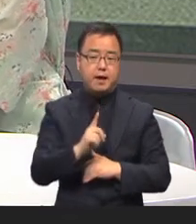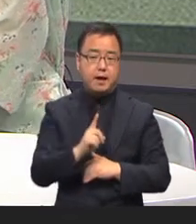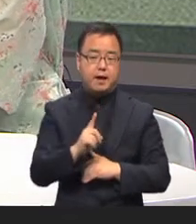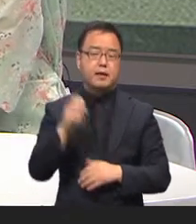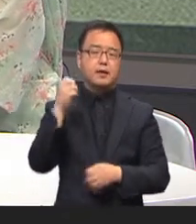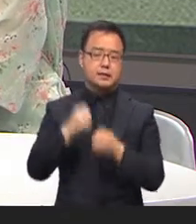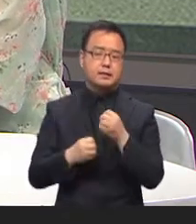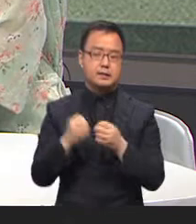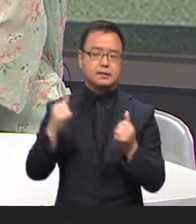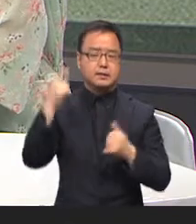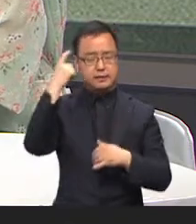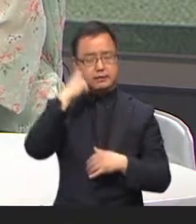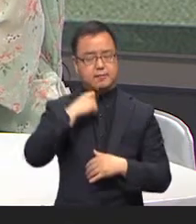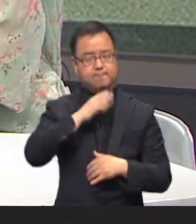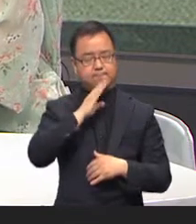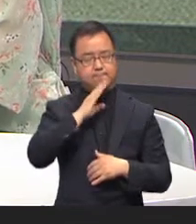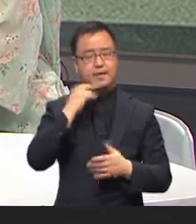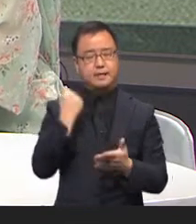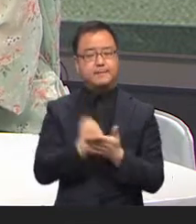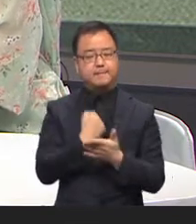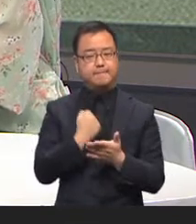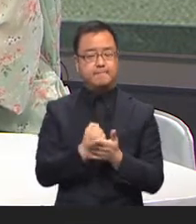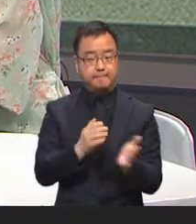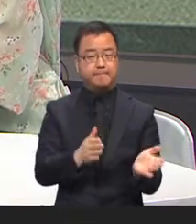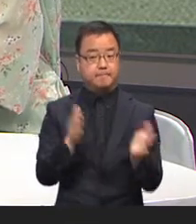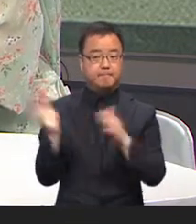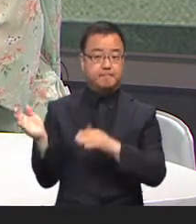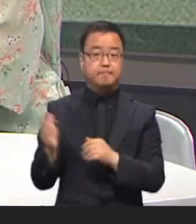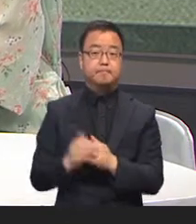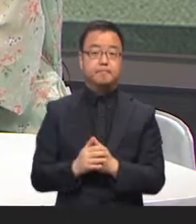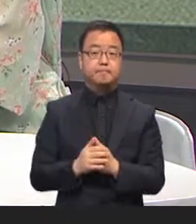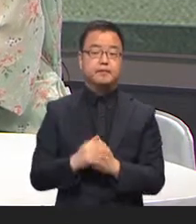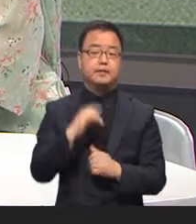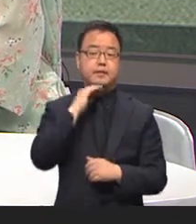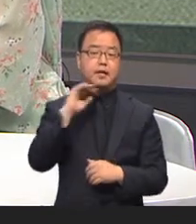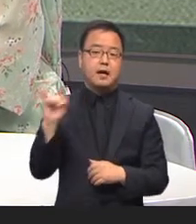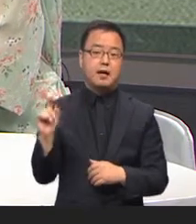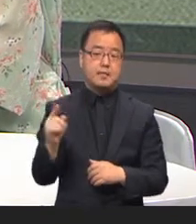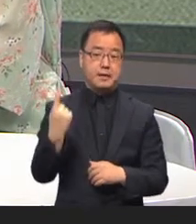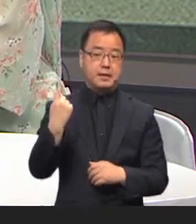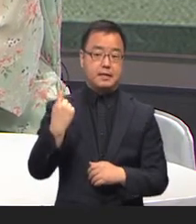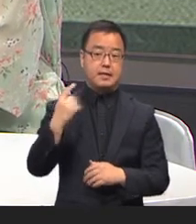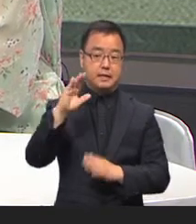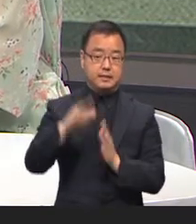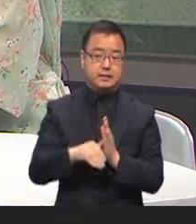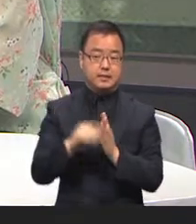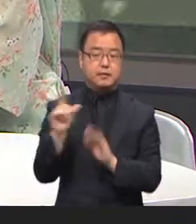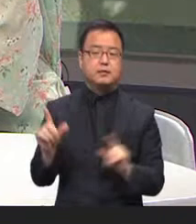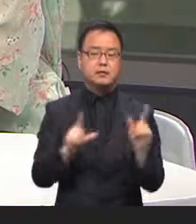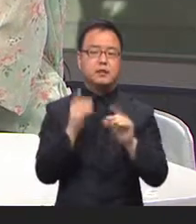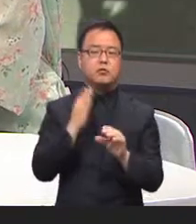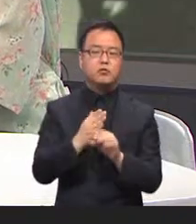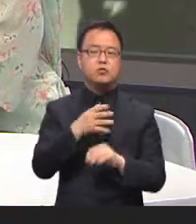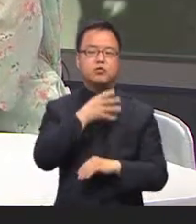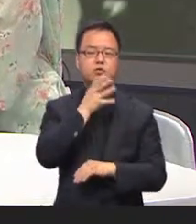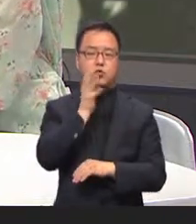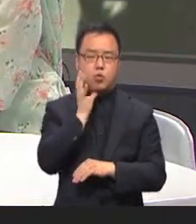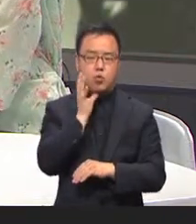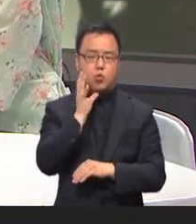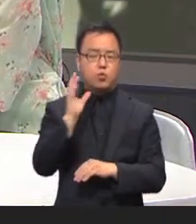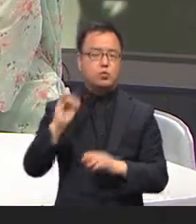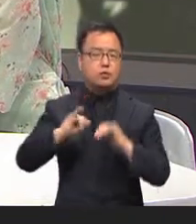아쉽습니다 4 자 이번에 좀 다른 얘기입니다 100세 시대를 살면서 우리사회 노년에 대한 관심도 점점 뜨거워지고